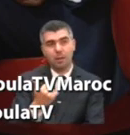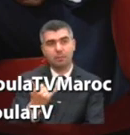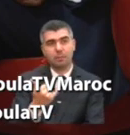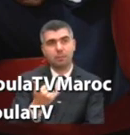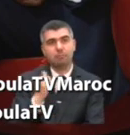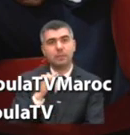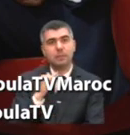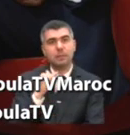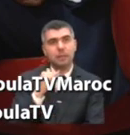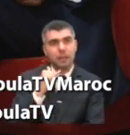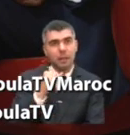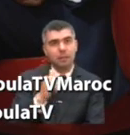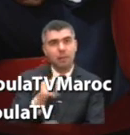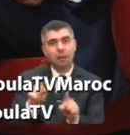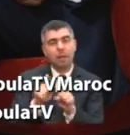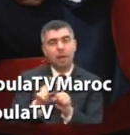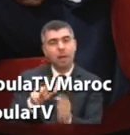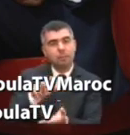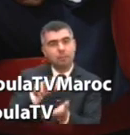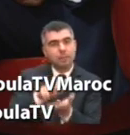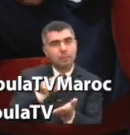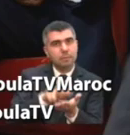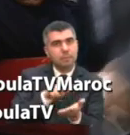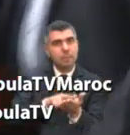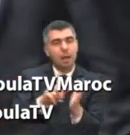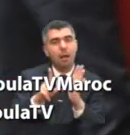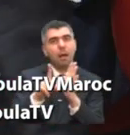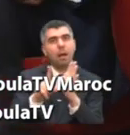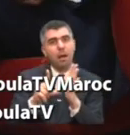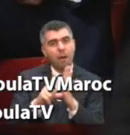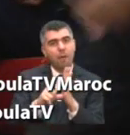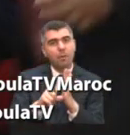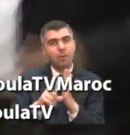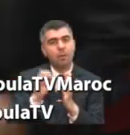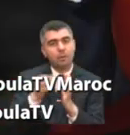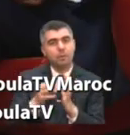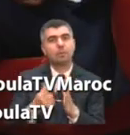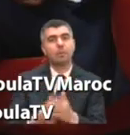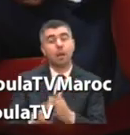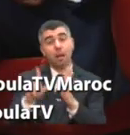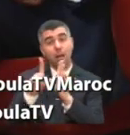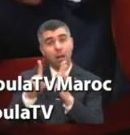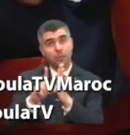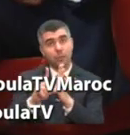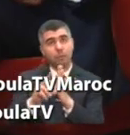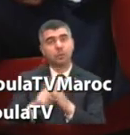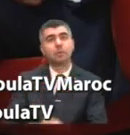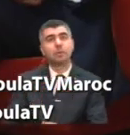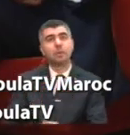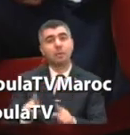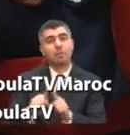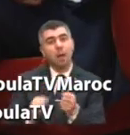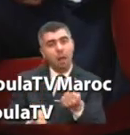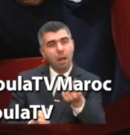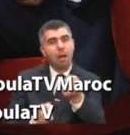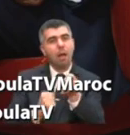إلى الأمام من أجل تفعيل القوانين ذات الأهمية البالغة مثل القانون الإطار المتعلق